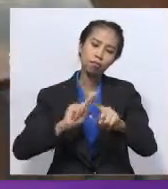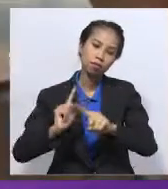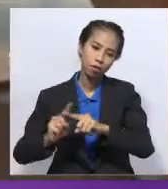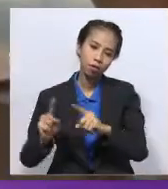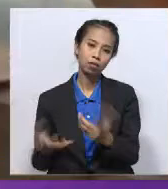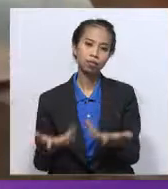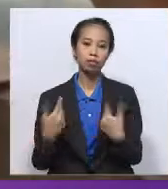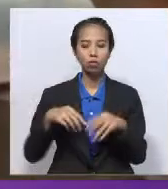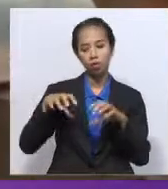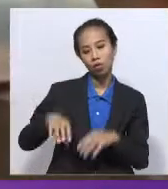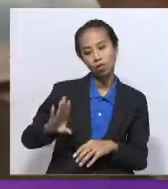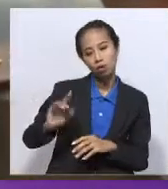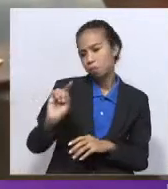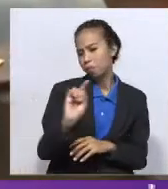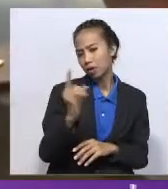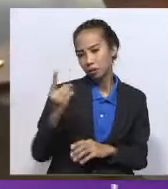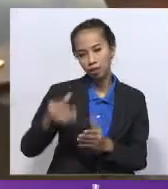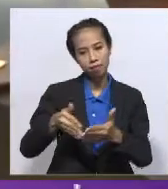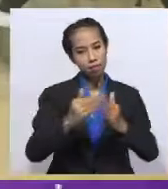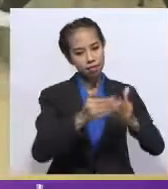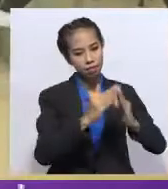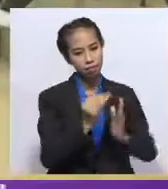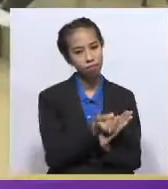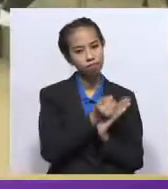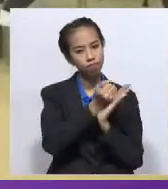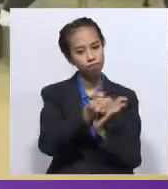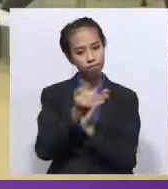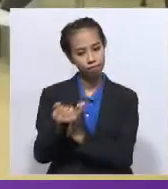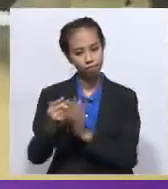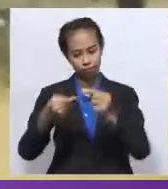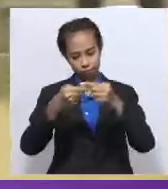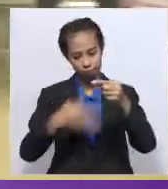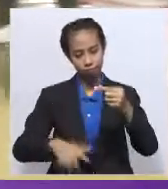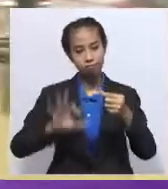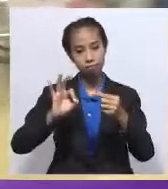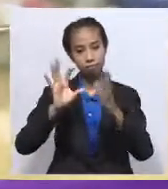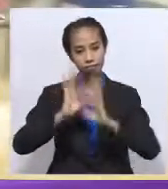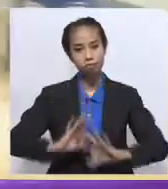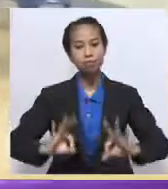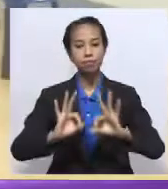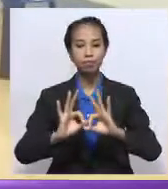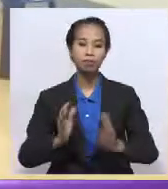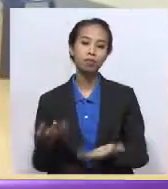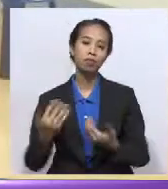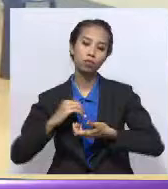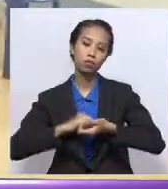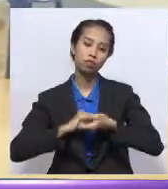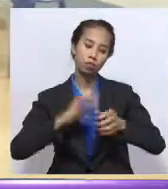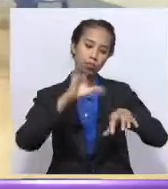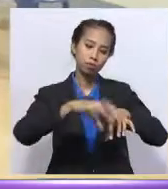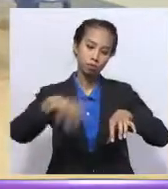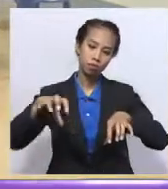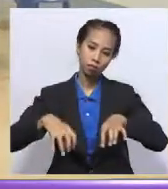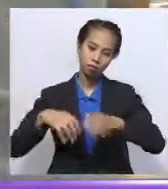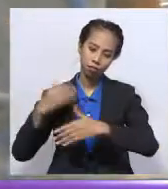สริมสร้างผู้ประกอบการใหม่นะคะซึ่งเป็นการช่วยเหลือผ่าน9มาตรการที่สำคัญร่วมกับหน่วยงานที่เกี่ยวข้องพัฒนาศักยภาพชุม